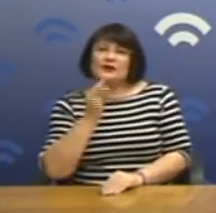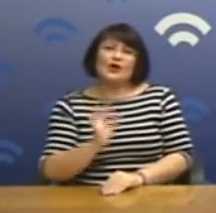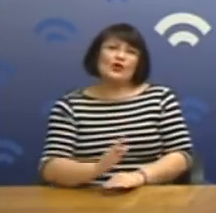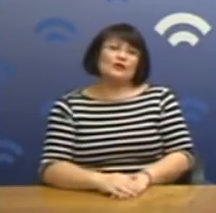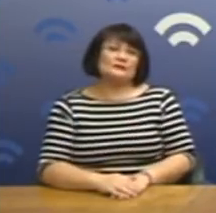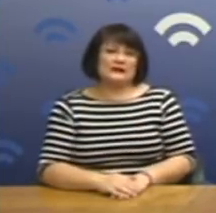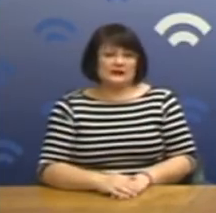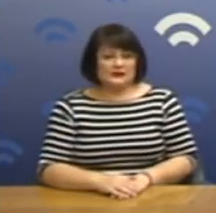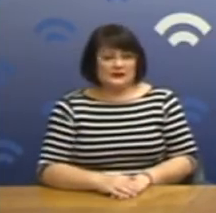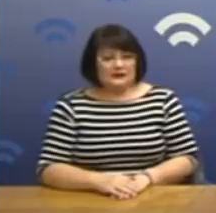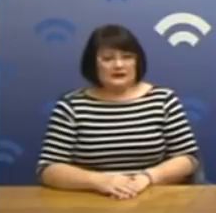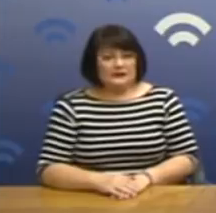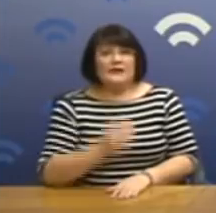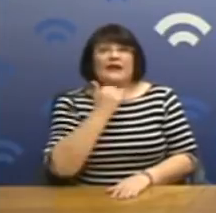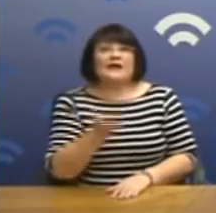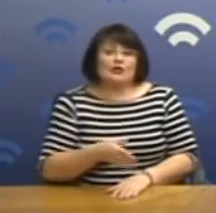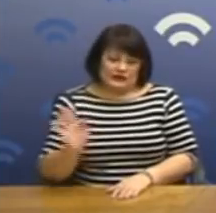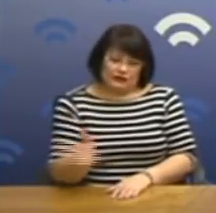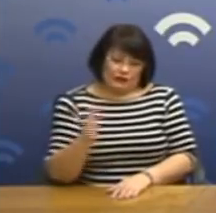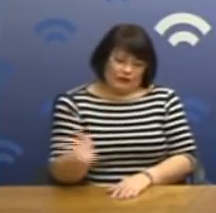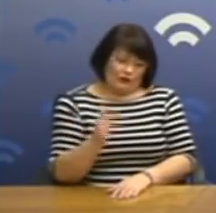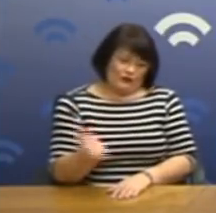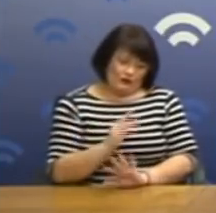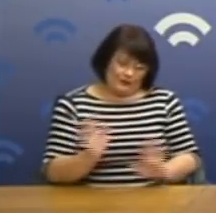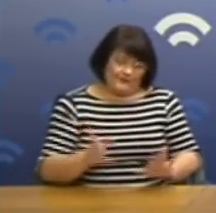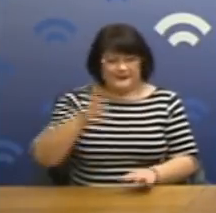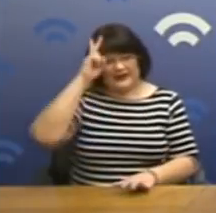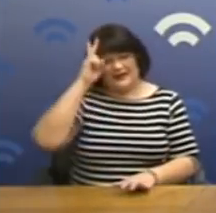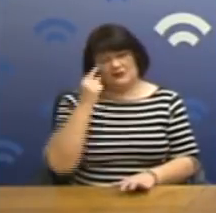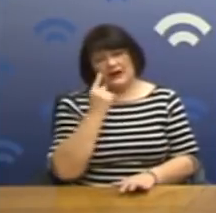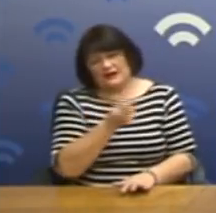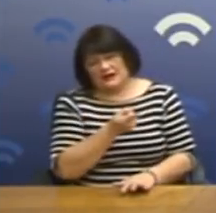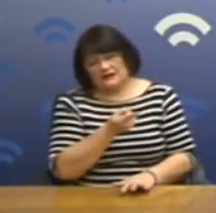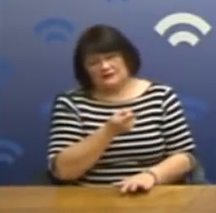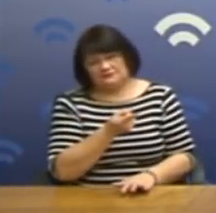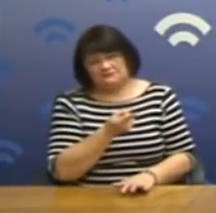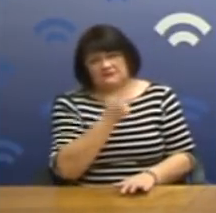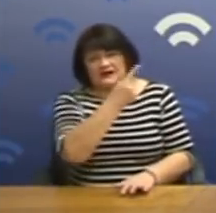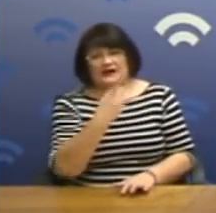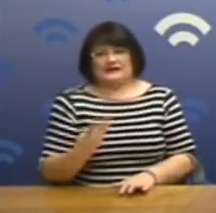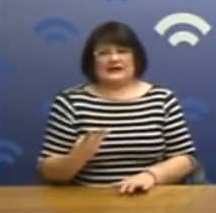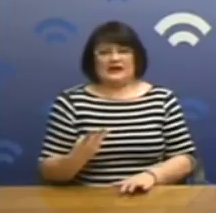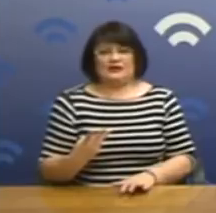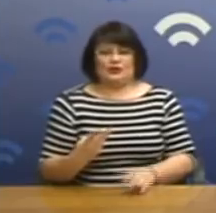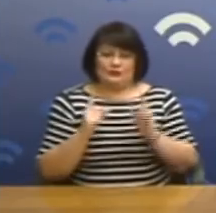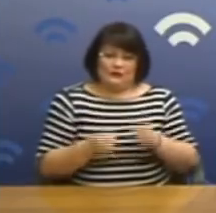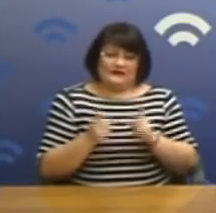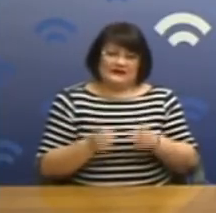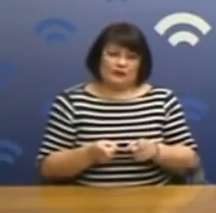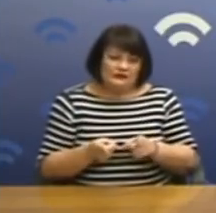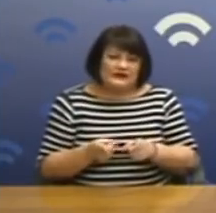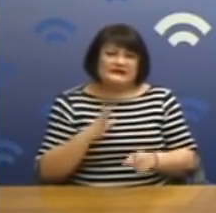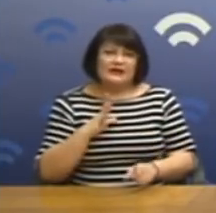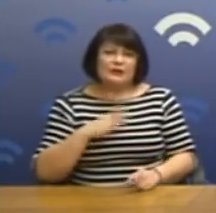θα μπορείτε ούτε να τους απελάσετε. Εδώ η Γερμανία, μόλις το 1/3 των αποφάσεων απέλασης